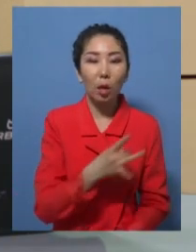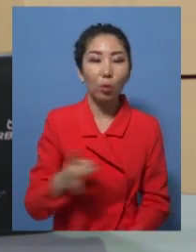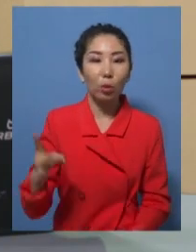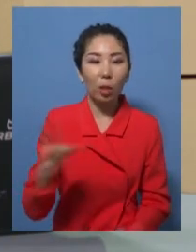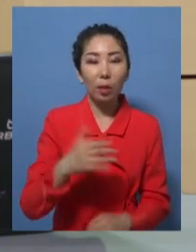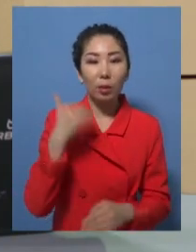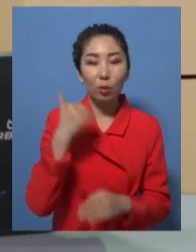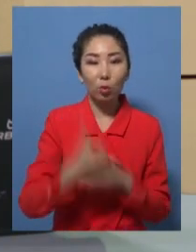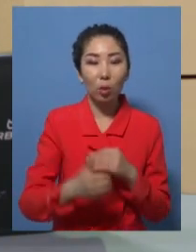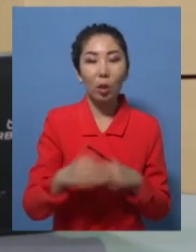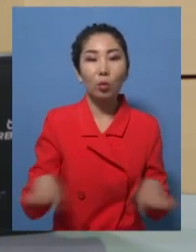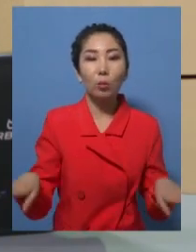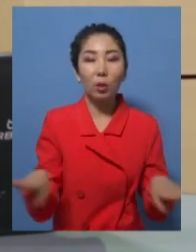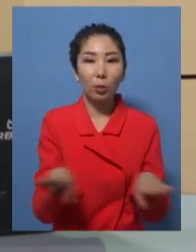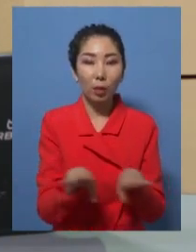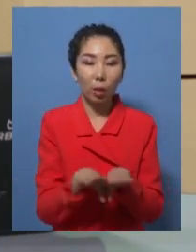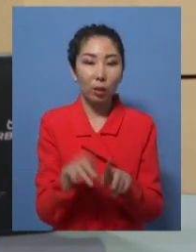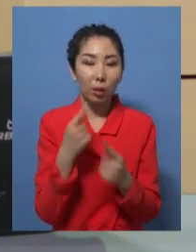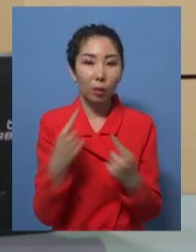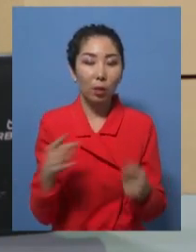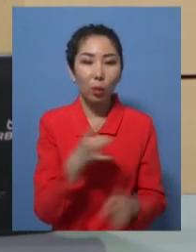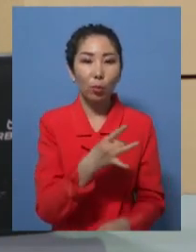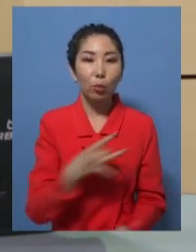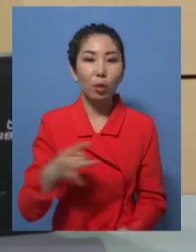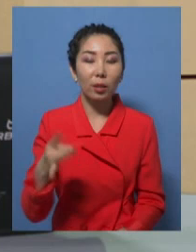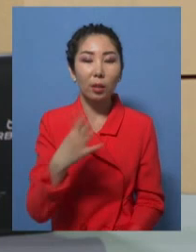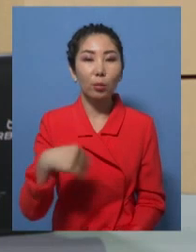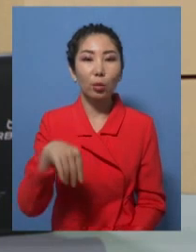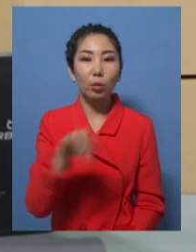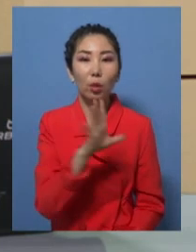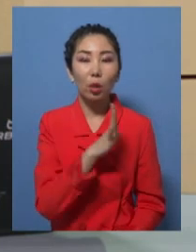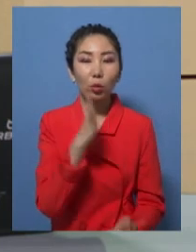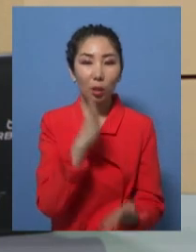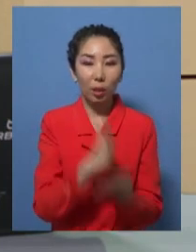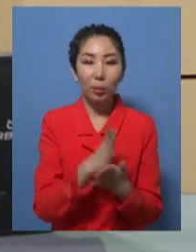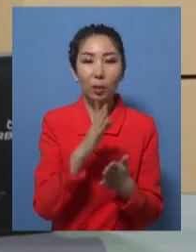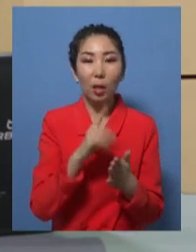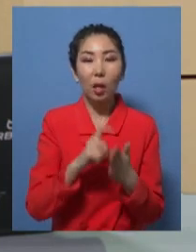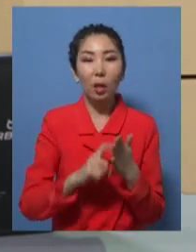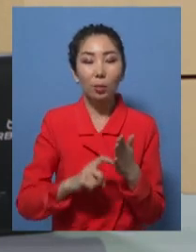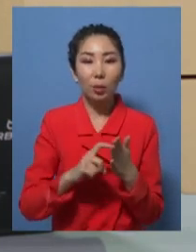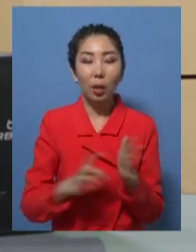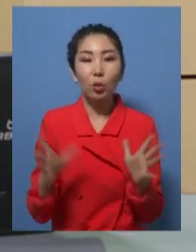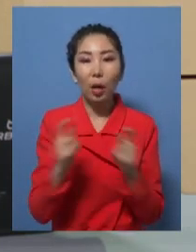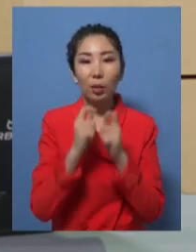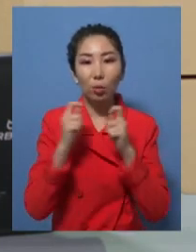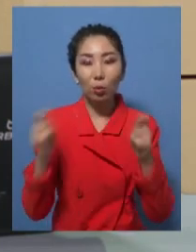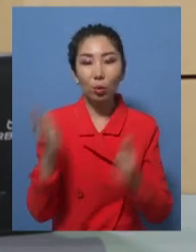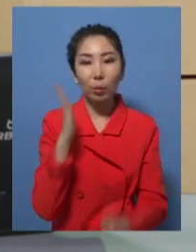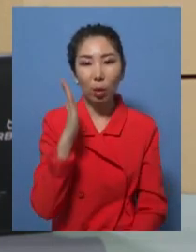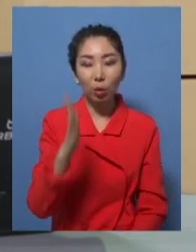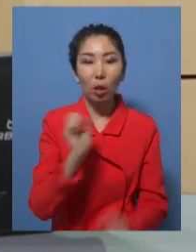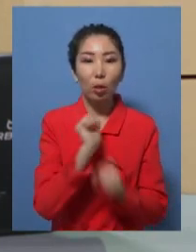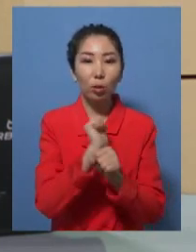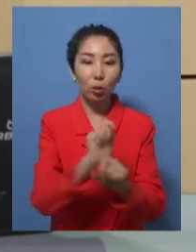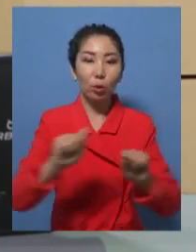орталығынан, сол жердің басқа аудандарынан болып жататыны белгілі жайт. Осы қылмысты, алаяқтардың қылмысын ашу, жаңа құқық